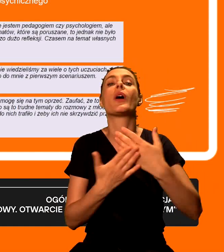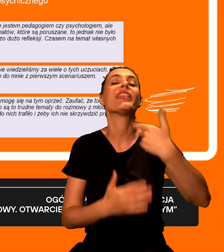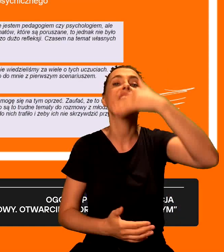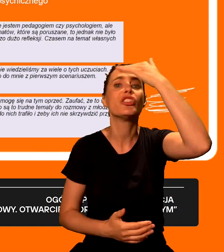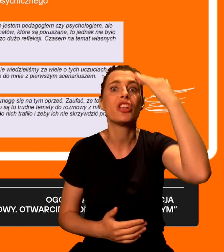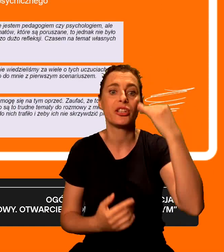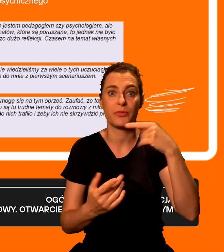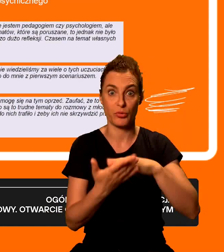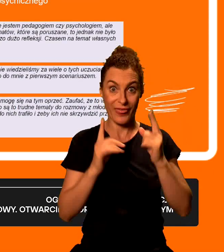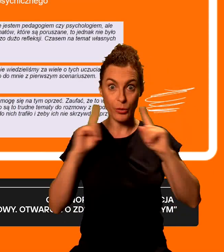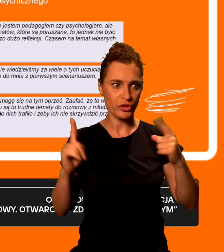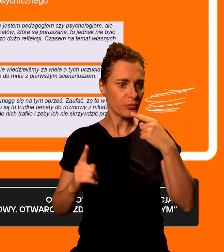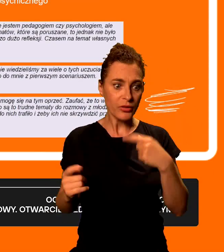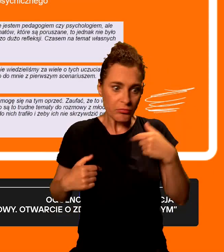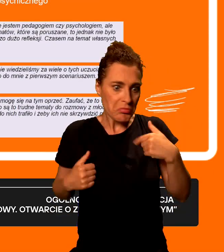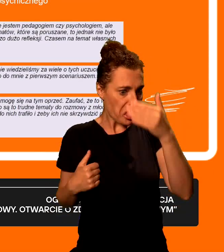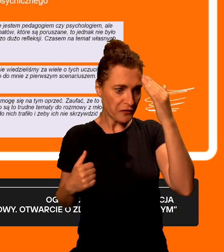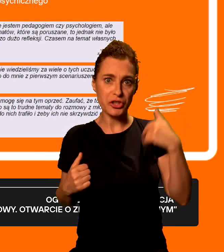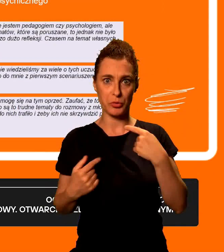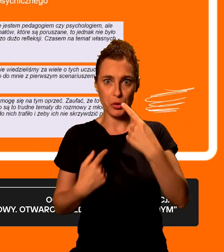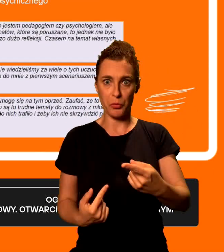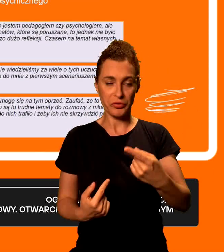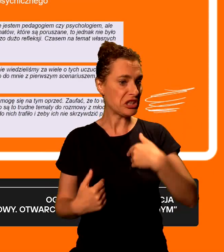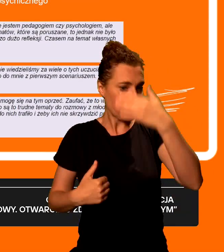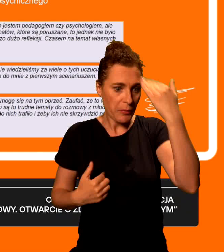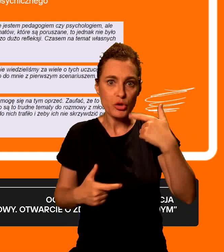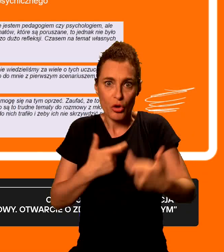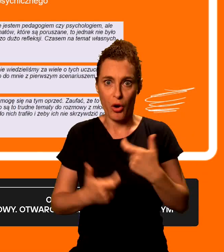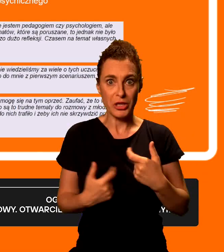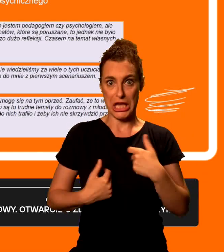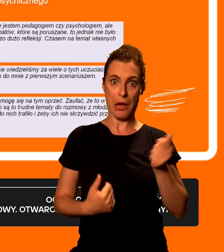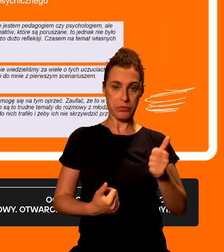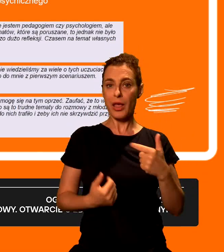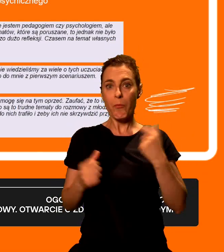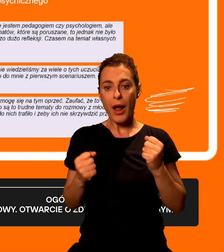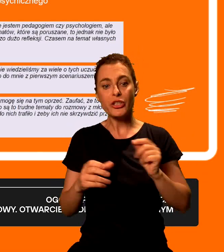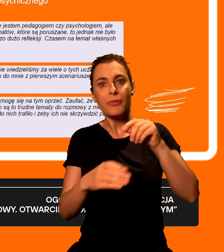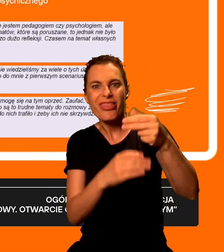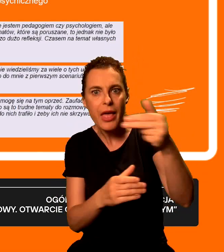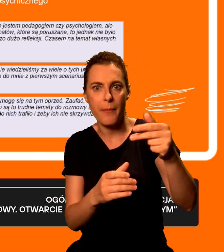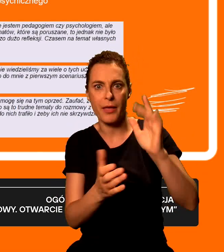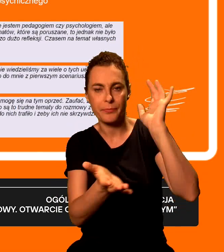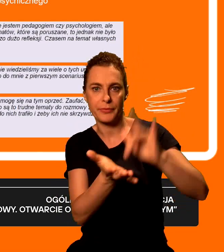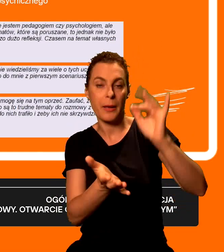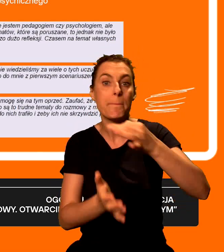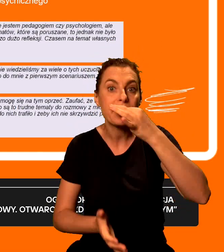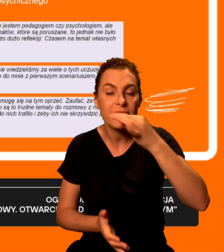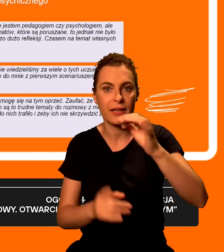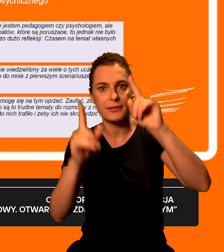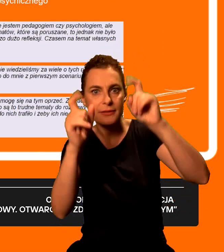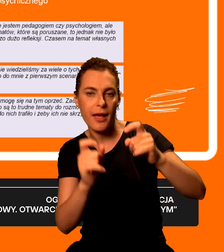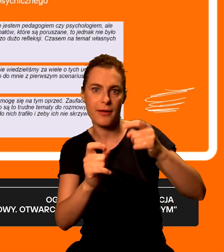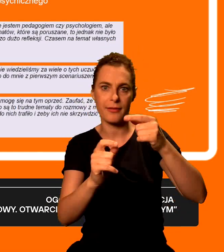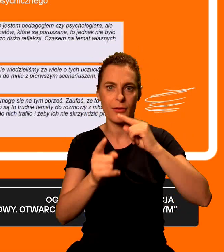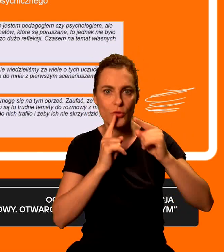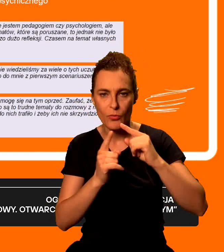nie wiedzieliśmy, co robić. Nie jesteśmy specjalistami i baliśmy się też wchodzić na ten teren, pytać, zaczynać te rozmowy,